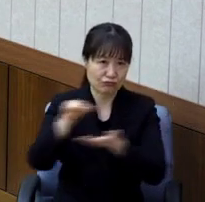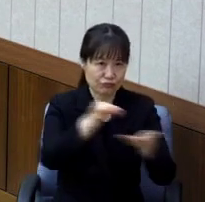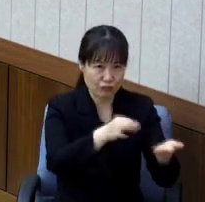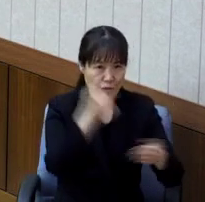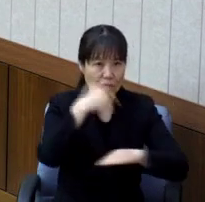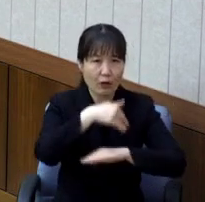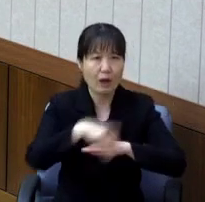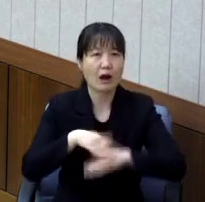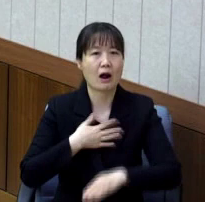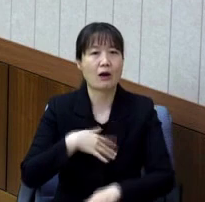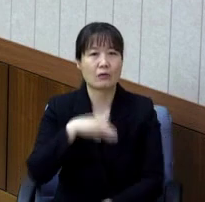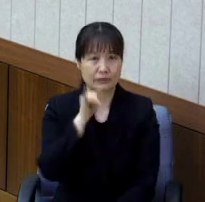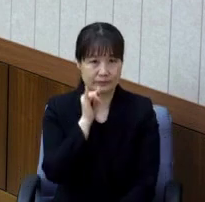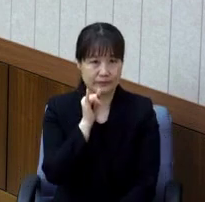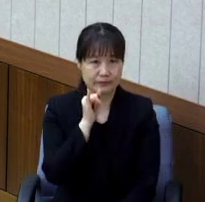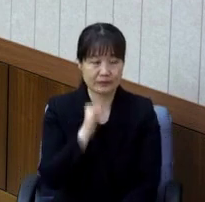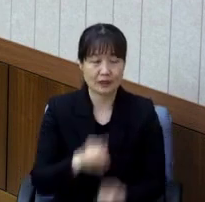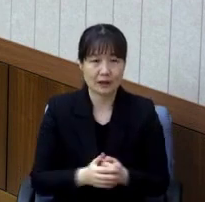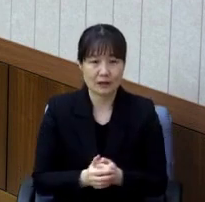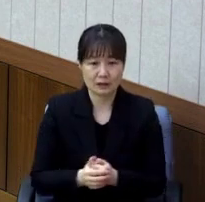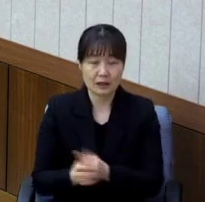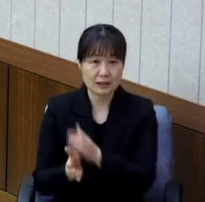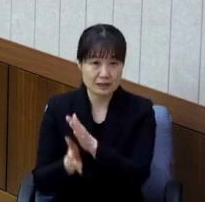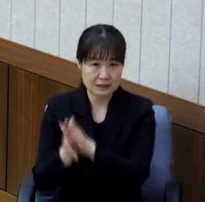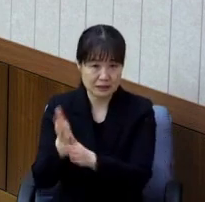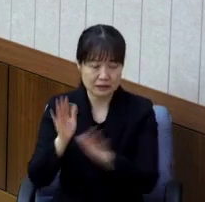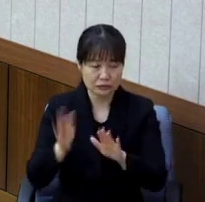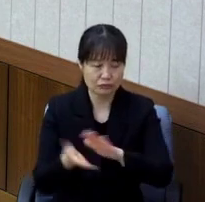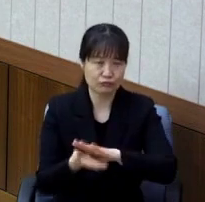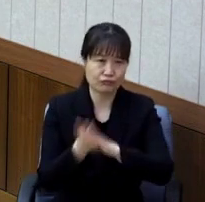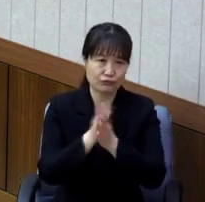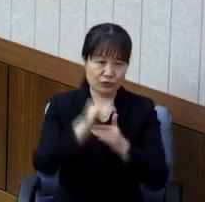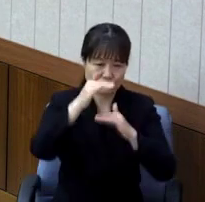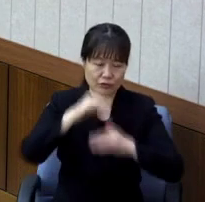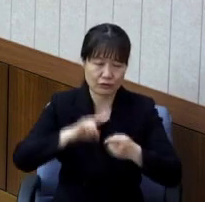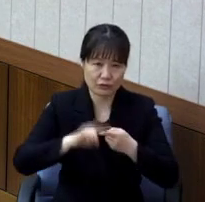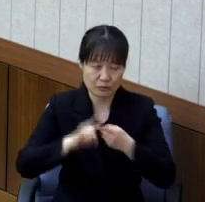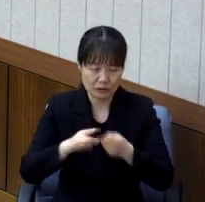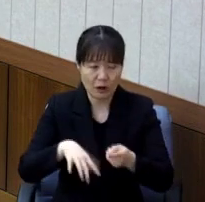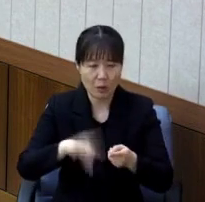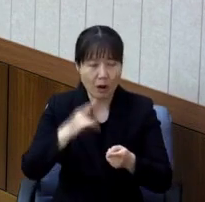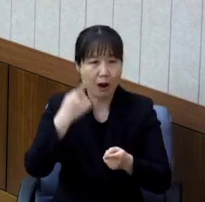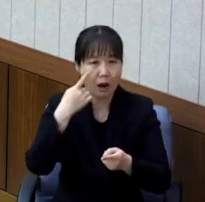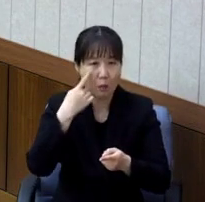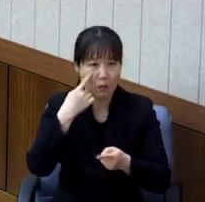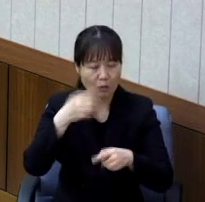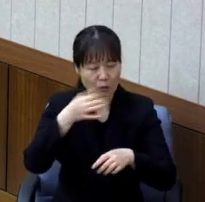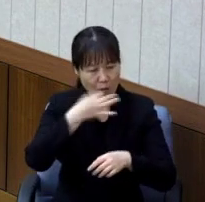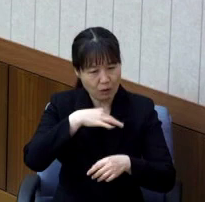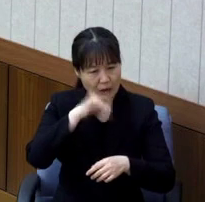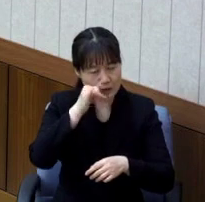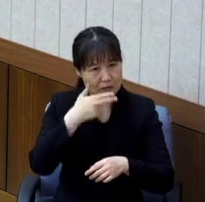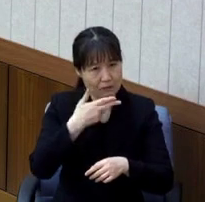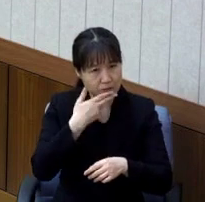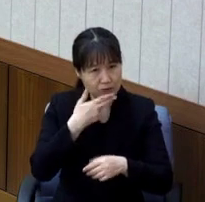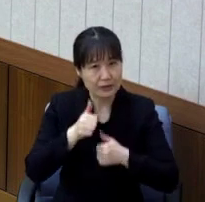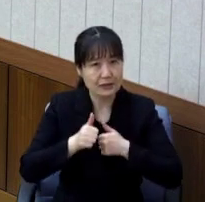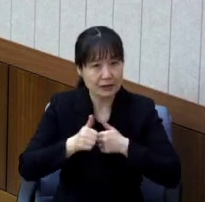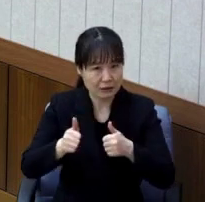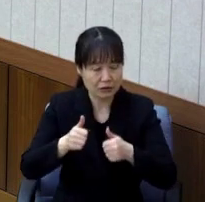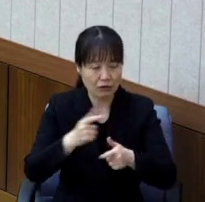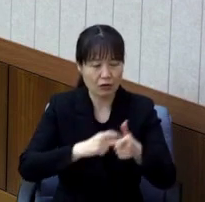걸로 알고 있습니다 신은 변화된 지원 정책을 선제적으로 시행해 보고 그 효과를 분석하여 실효성이 있다면